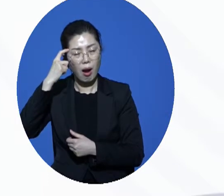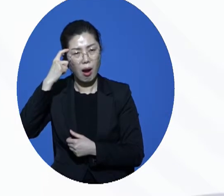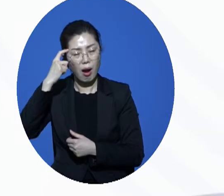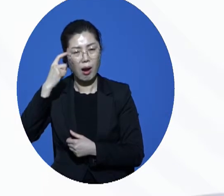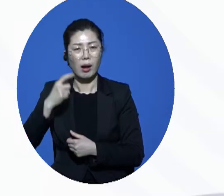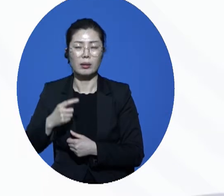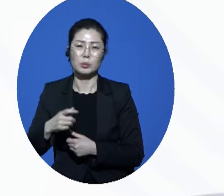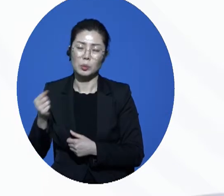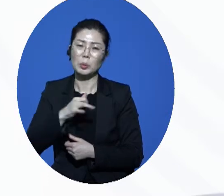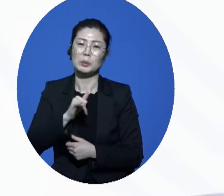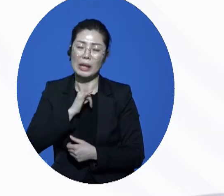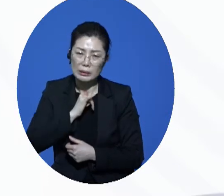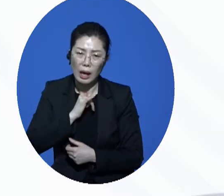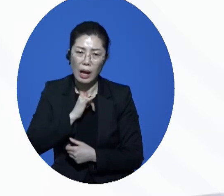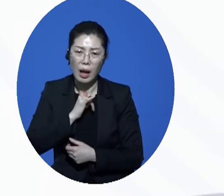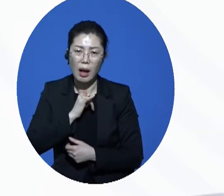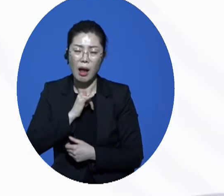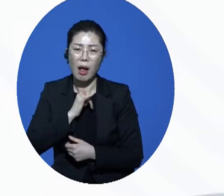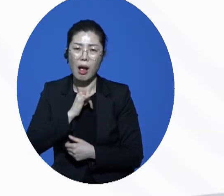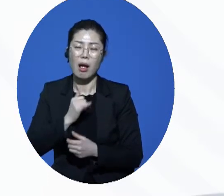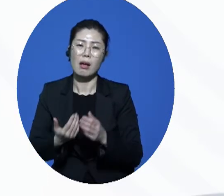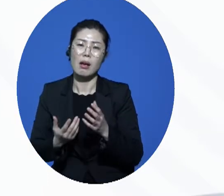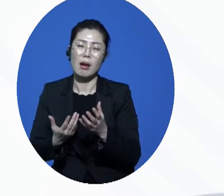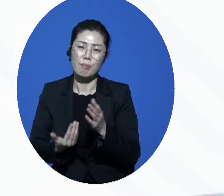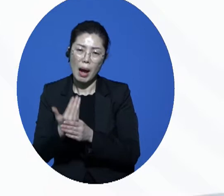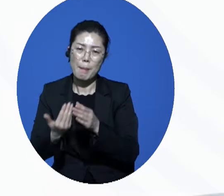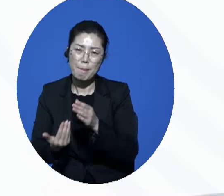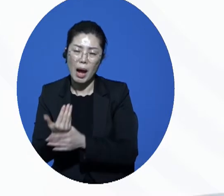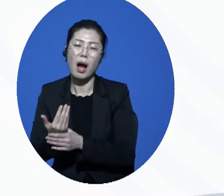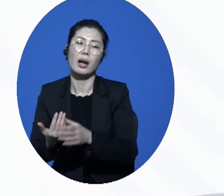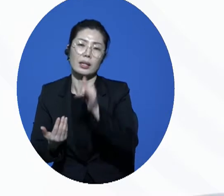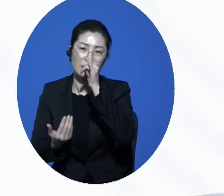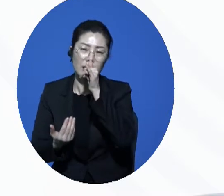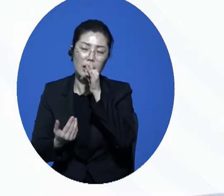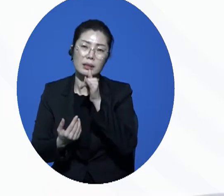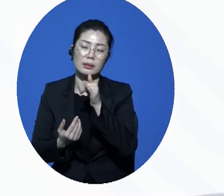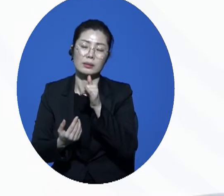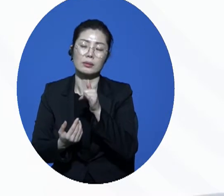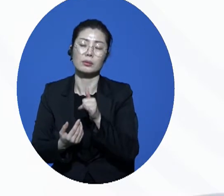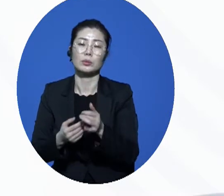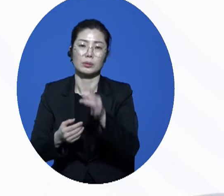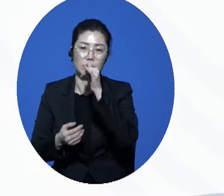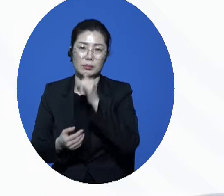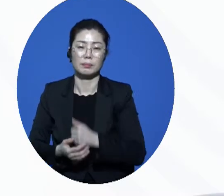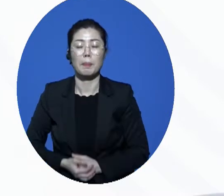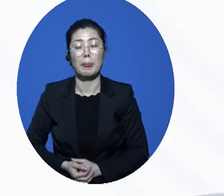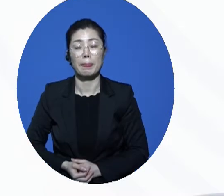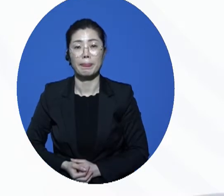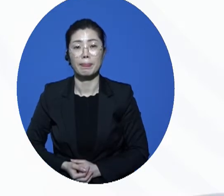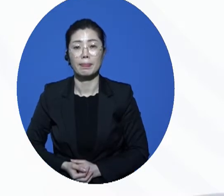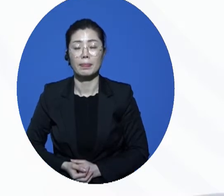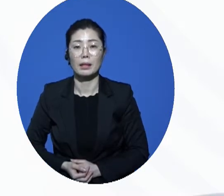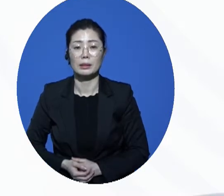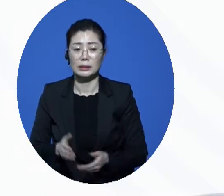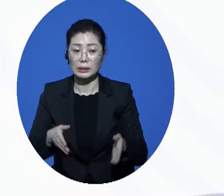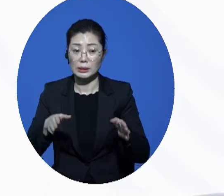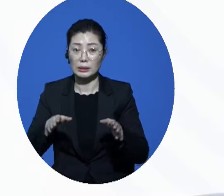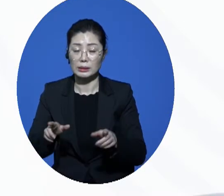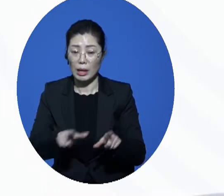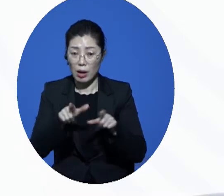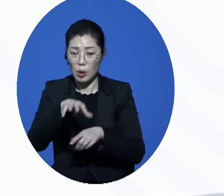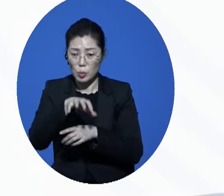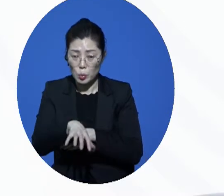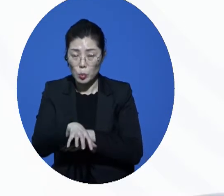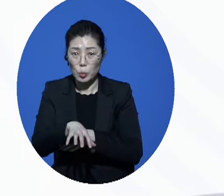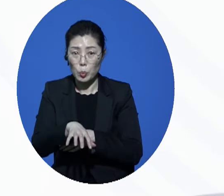늘어났다라는 그런 응답 결과가 나왔습니다. 다시 말해서 사람들이 이제 격리가 되면서 어떤 느낌을 받게 되는지에 대한 증언이라고 볼